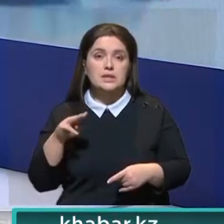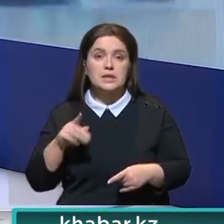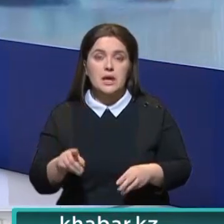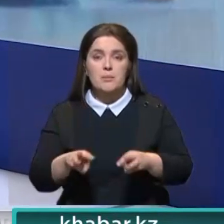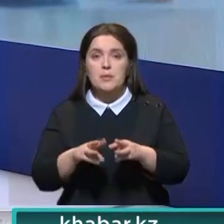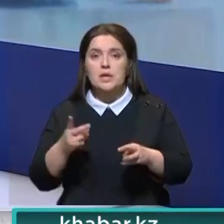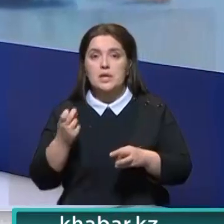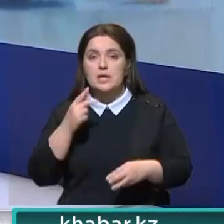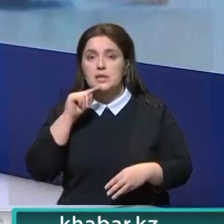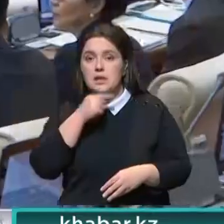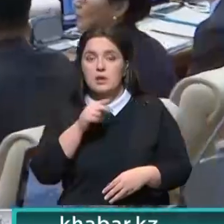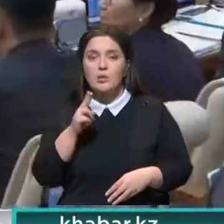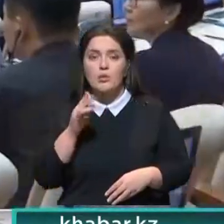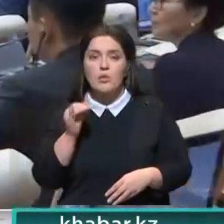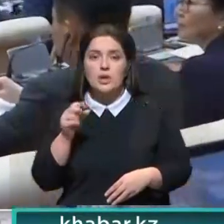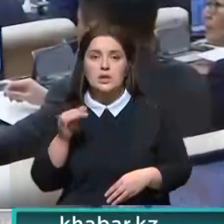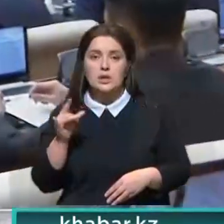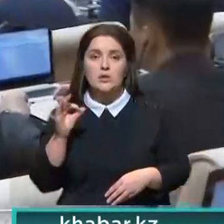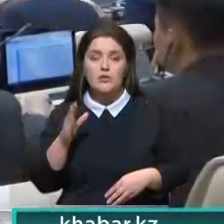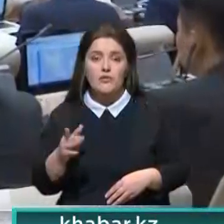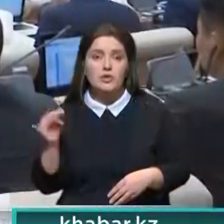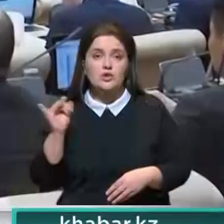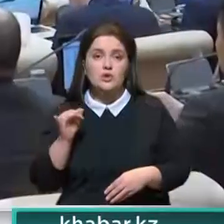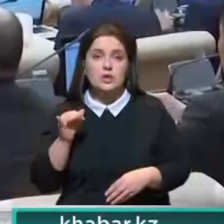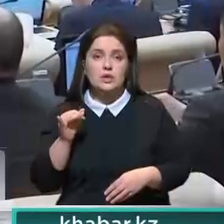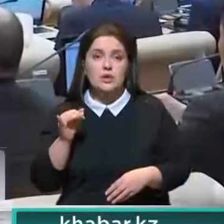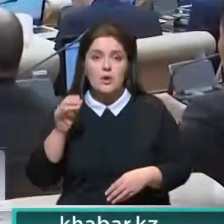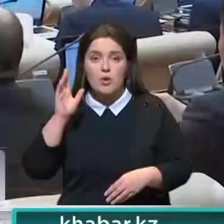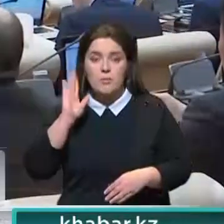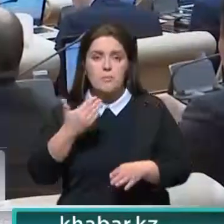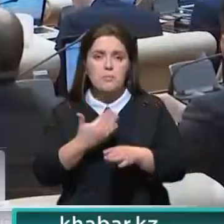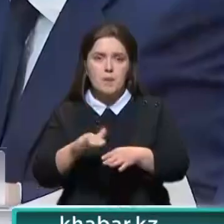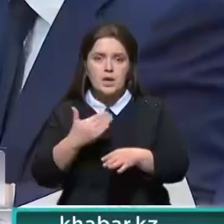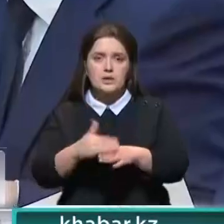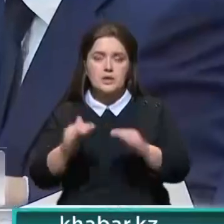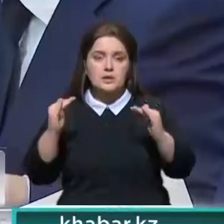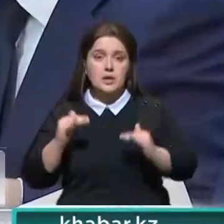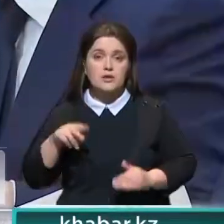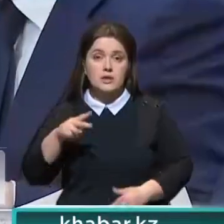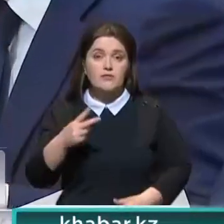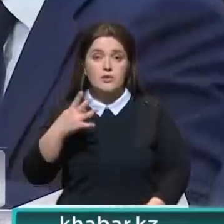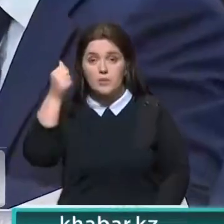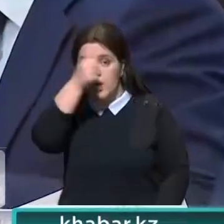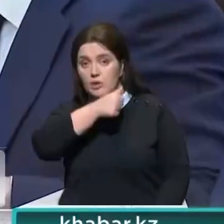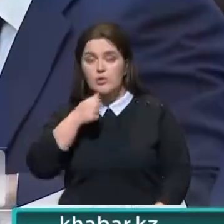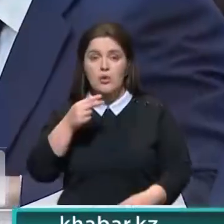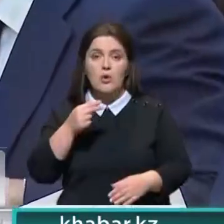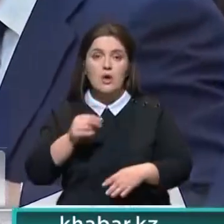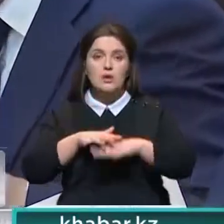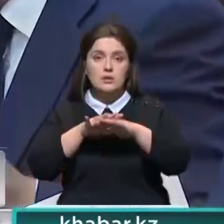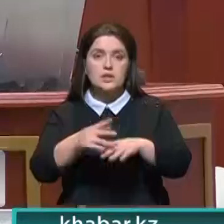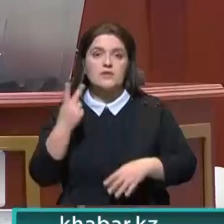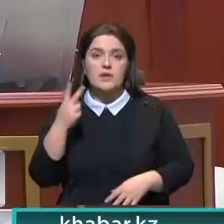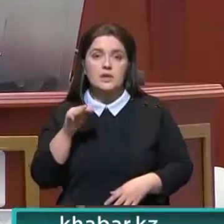тенге. Министр нацэкономики Алибек Куантыров заявил, что вливания из резерва в казну будут постепенно сокращать. В 2024 году трансферт